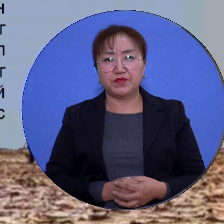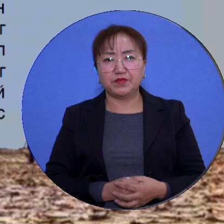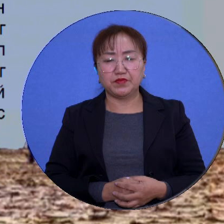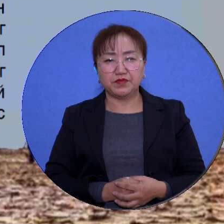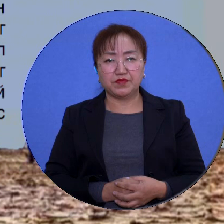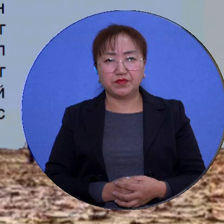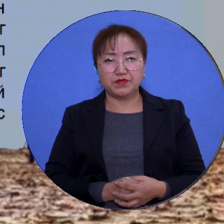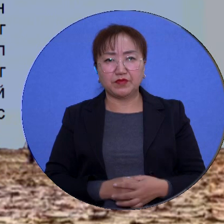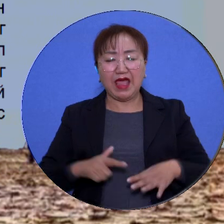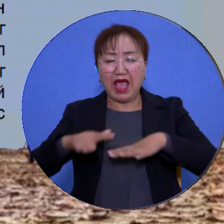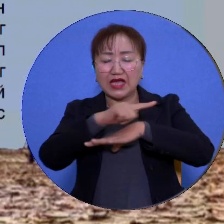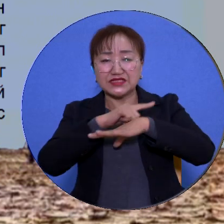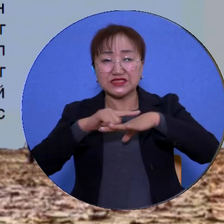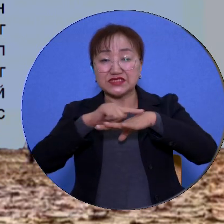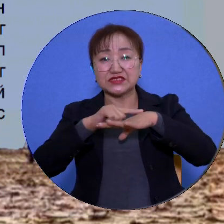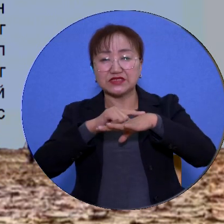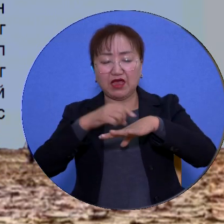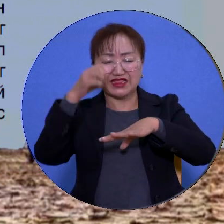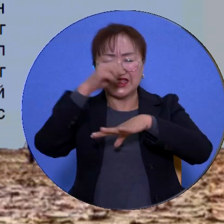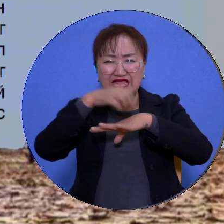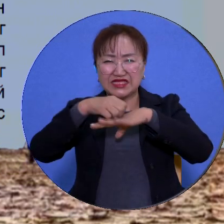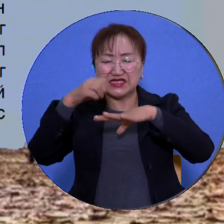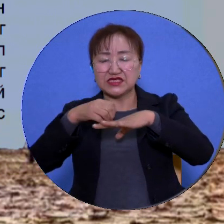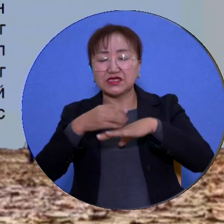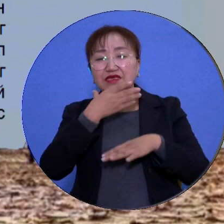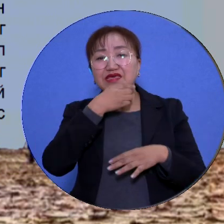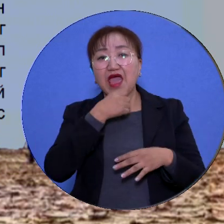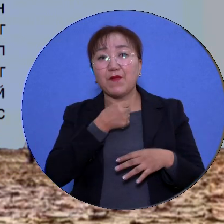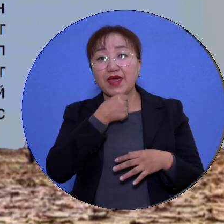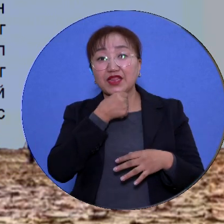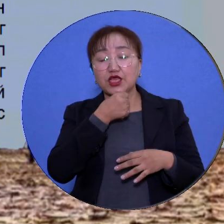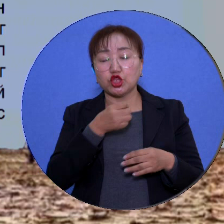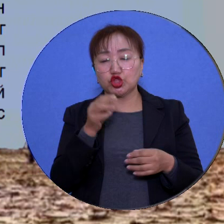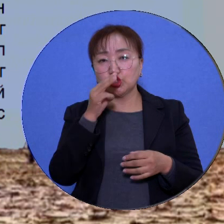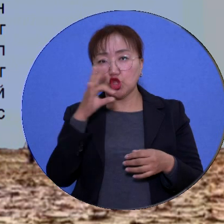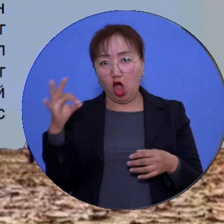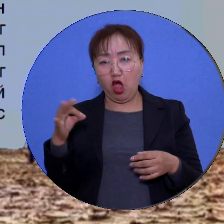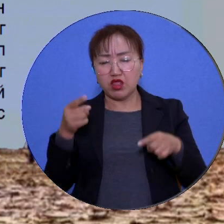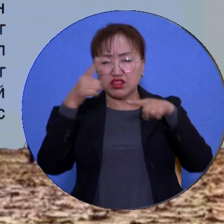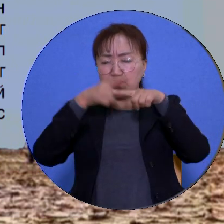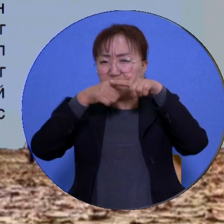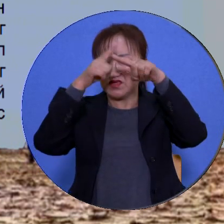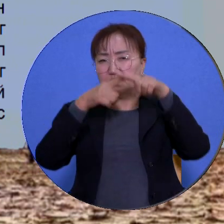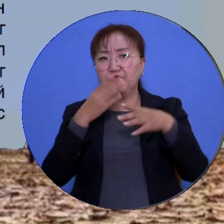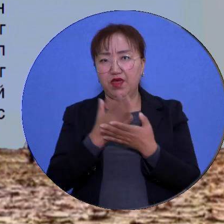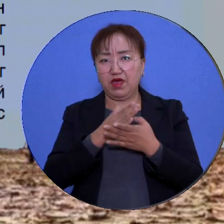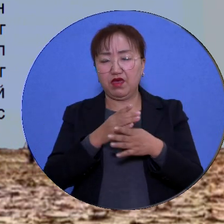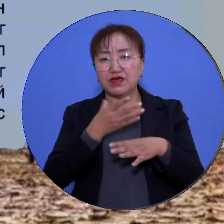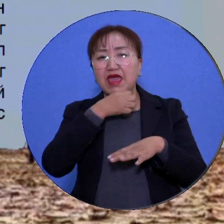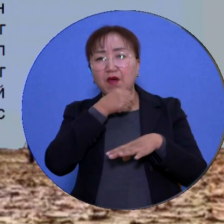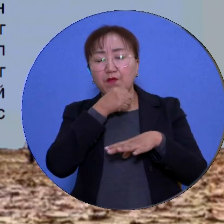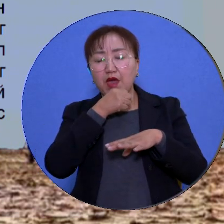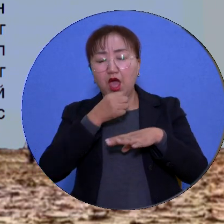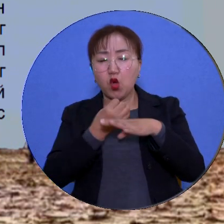Гадзарийн хүрсийг эхэр толхалдаг Ямаан-эй төй эрс нэмээг дсэн. Ямаан үүс ногоог үнсээр нь зулгаа